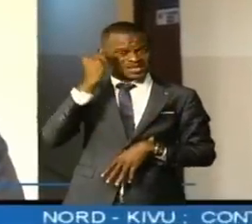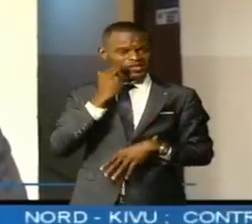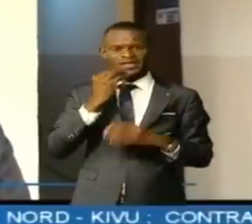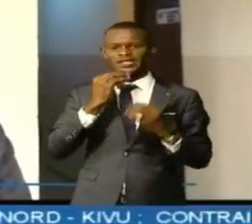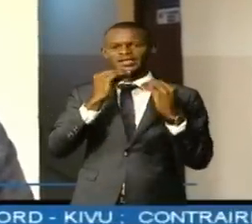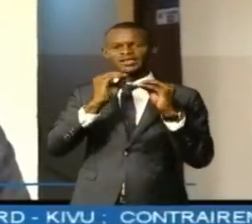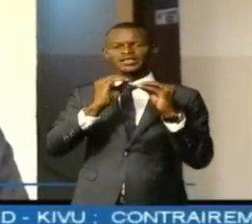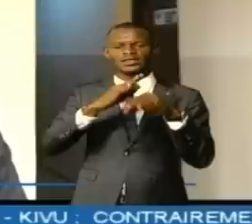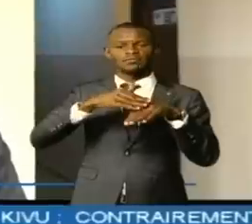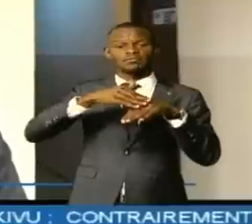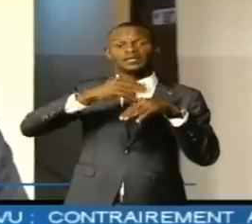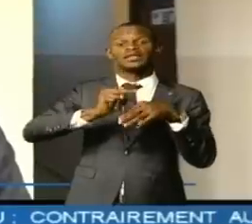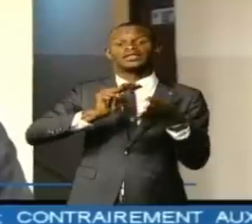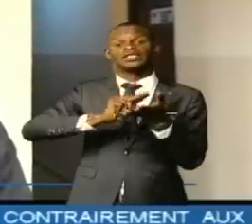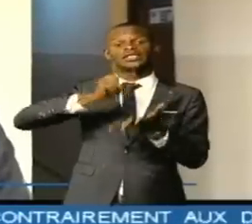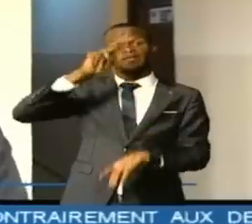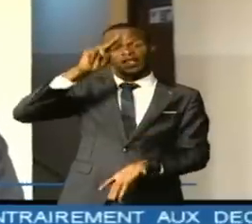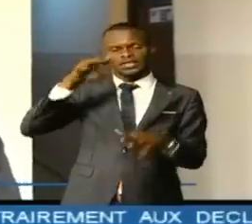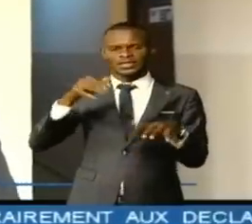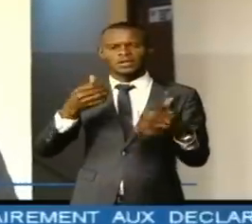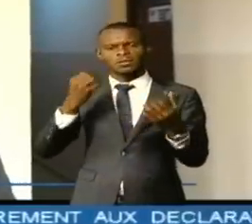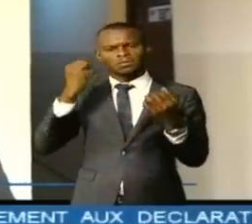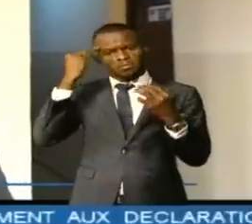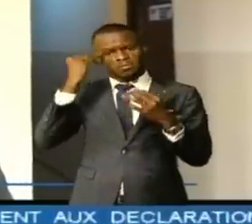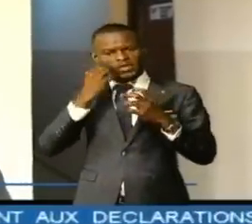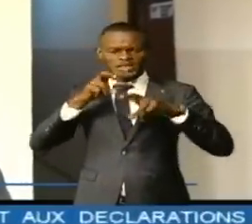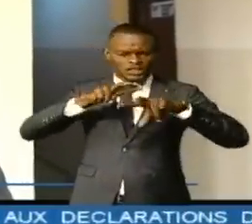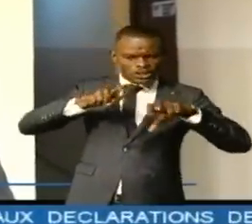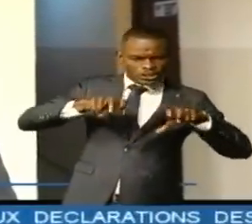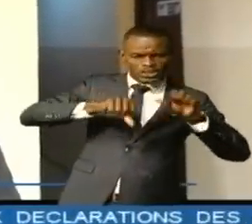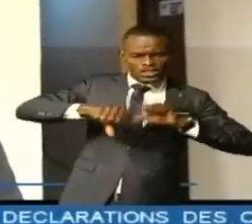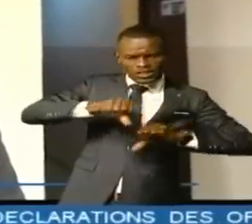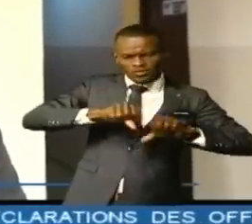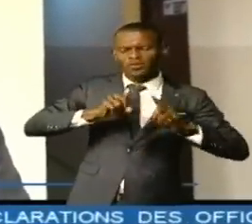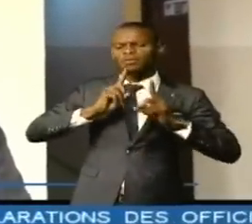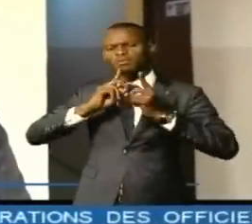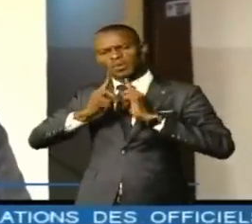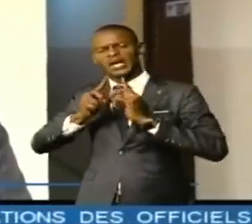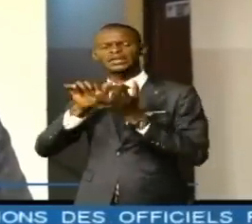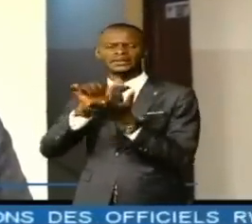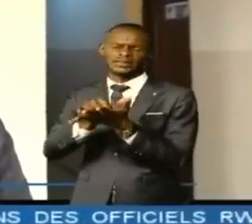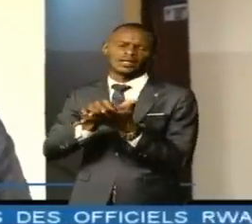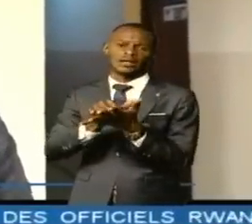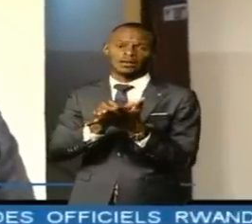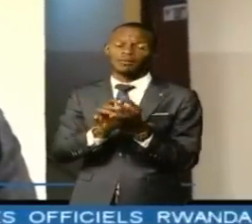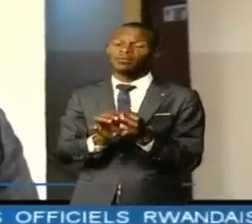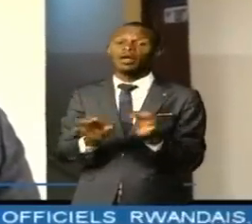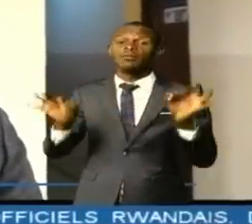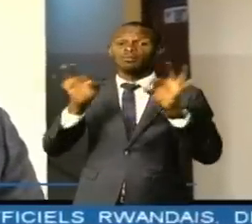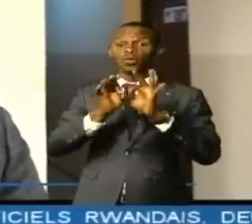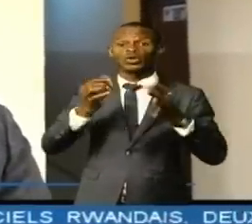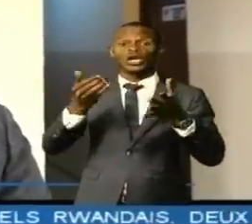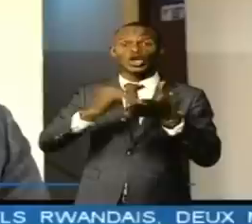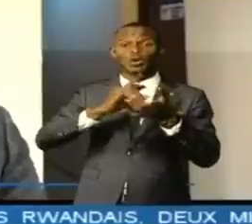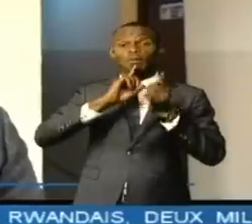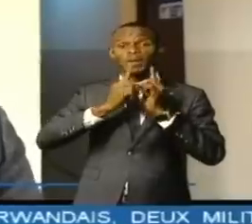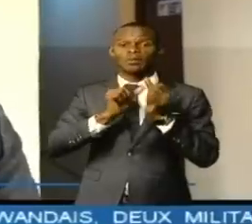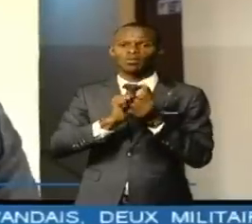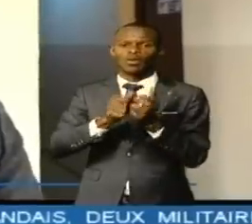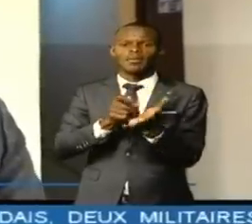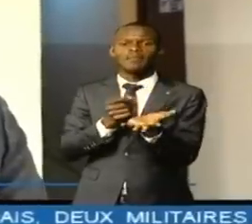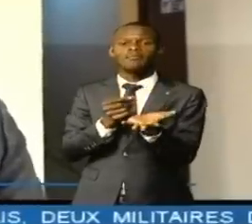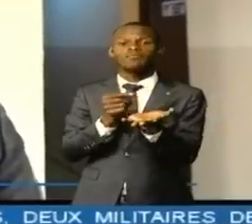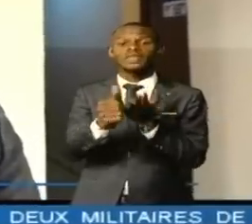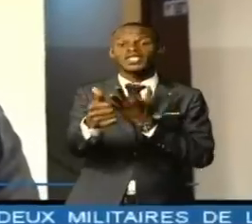des questions de la prime de risque de médecins vétérinaires mais aussi de leur rémunération,